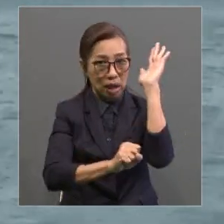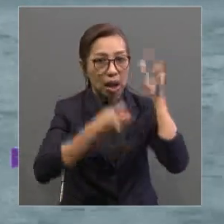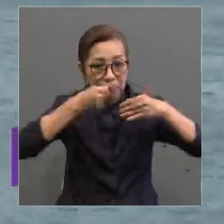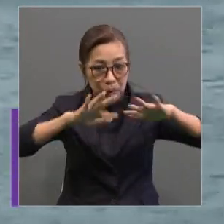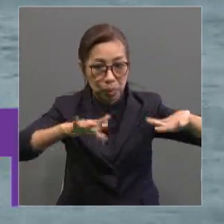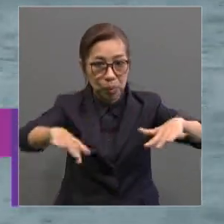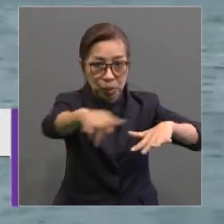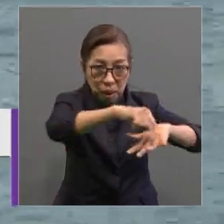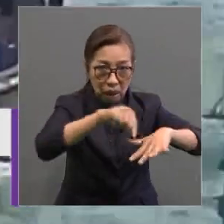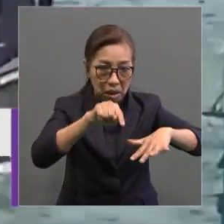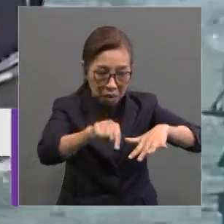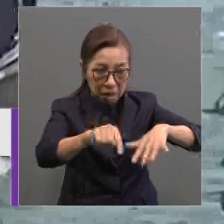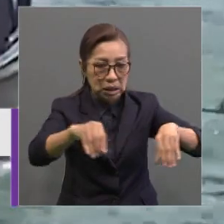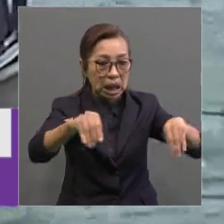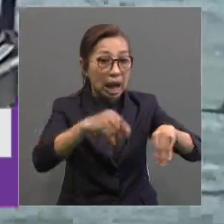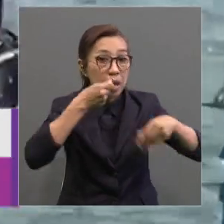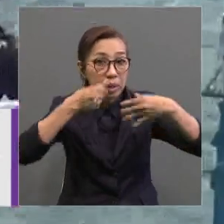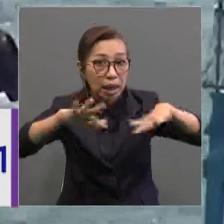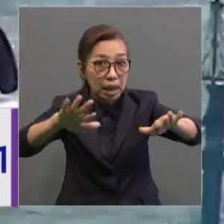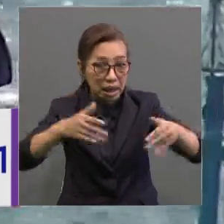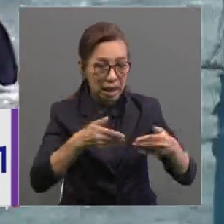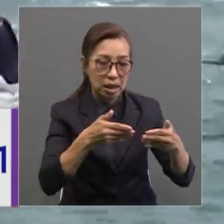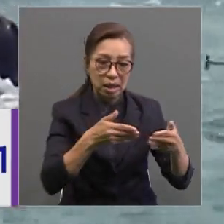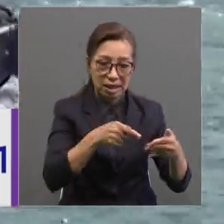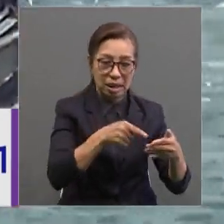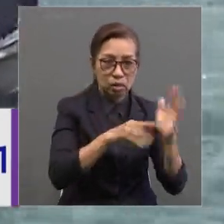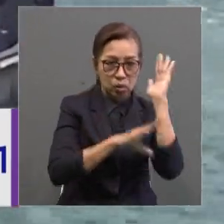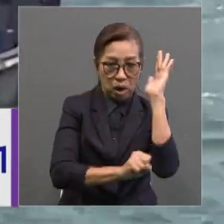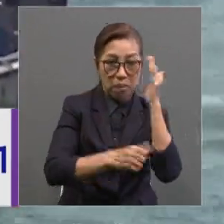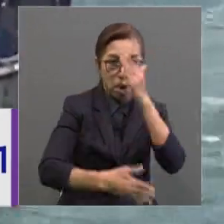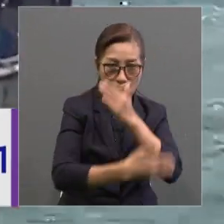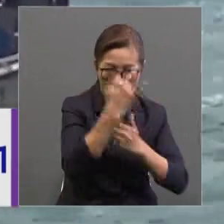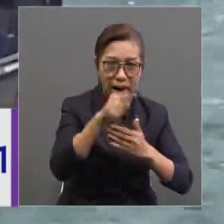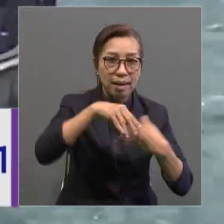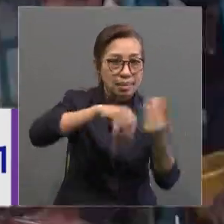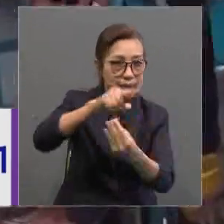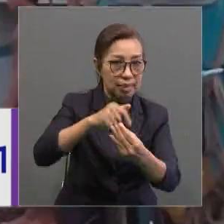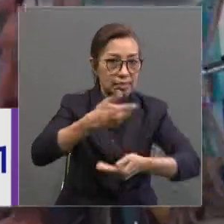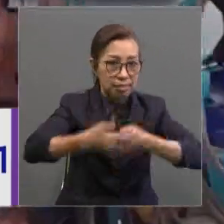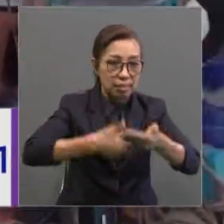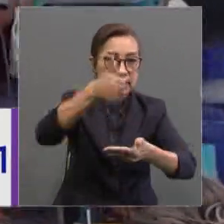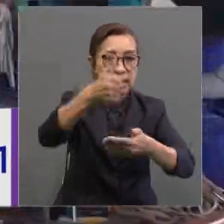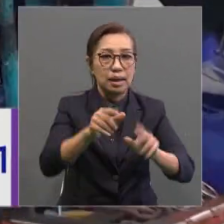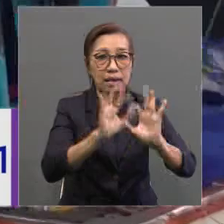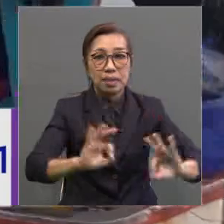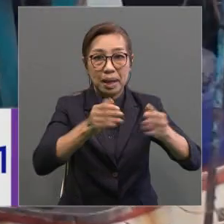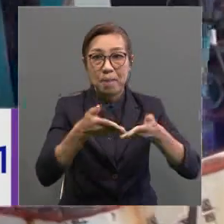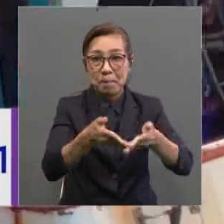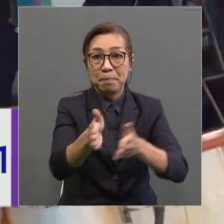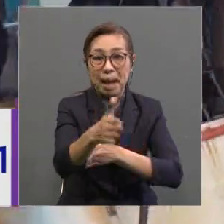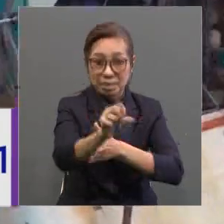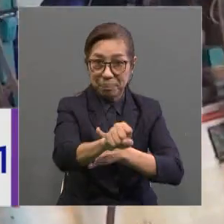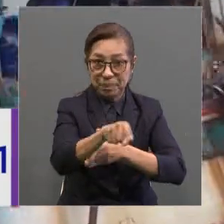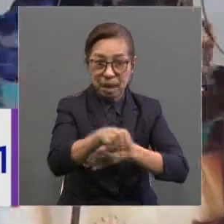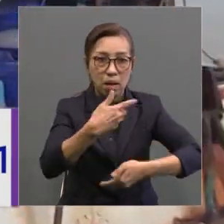ที่มีน่านน้ำทางทะเลติดอ่าวไทยจึงทำให้มีโอกาสทางเศรษฐกิจโดยเฉพาะภาคการประมงซึ่งเม็ดเงินเหล่านี้ได้ก